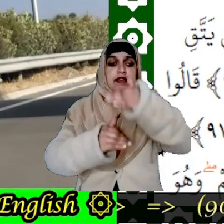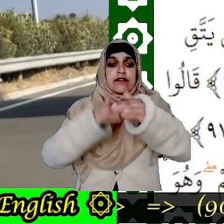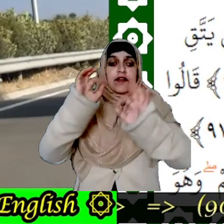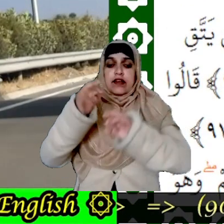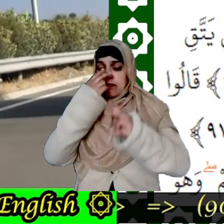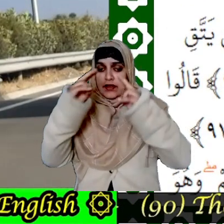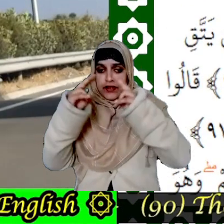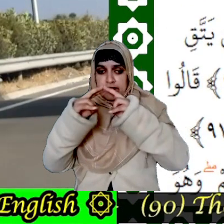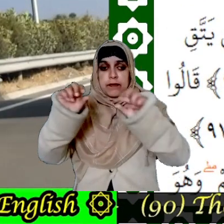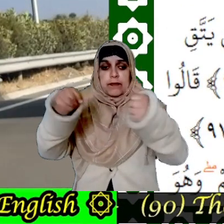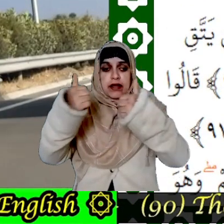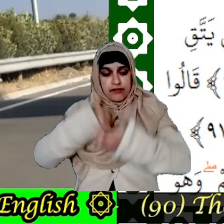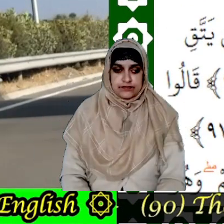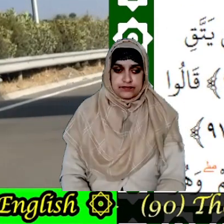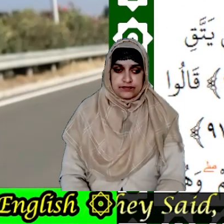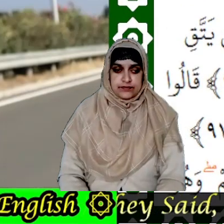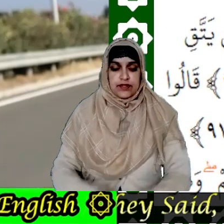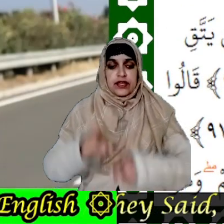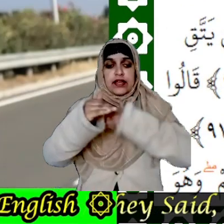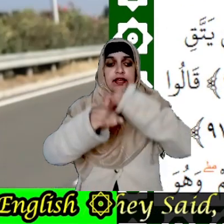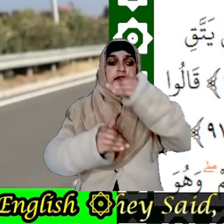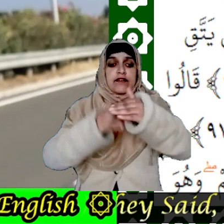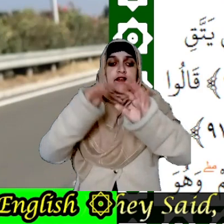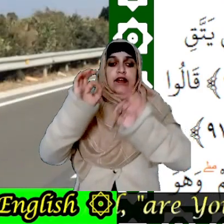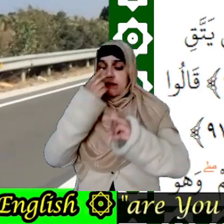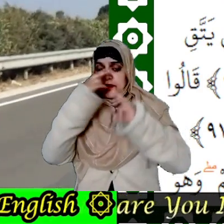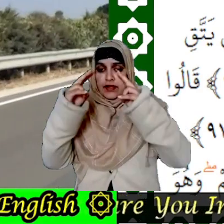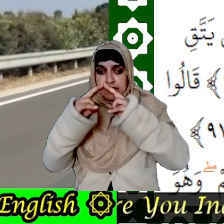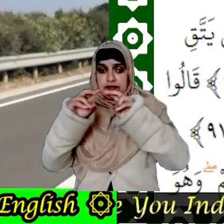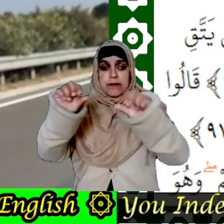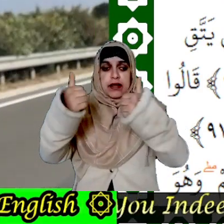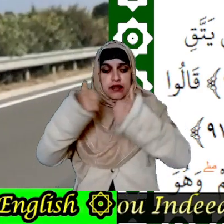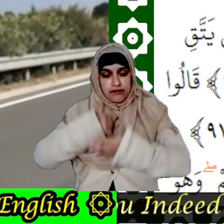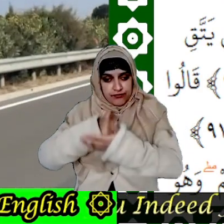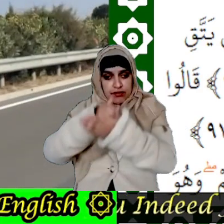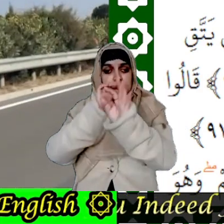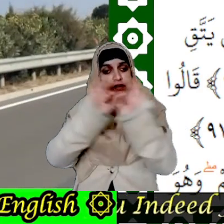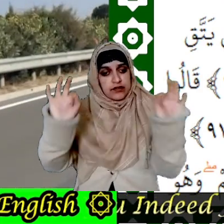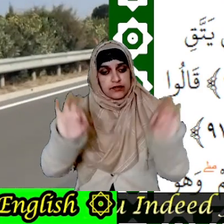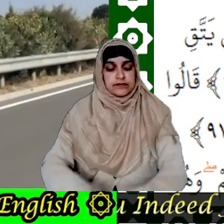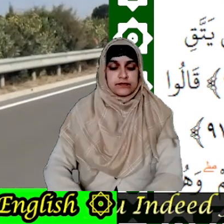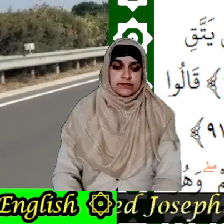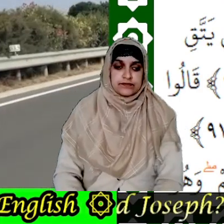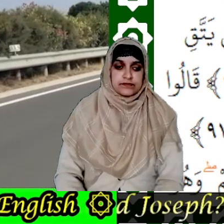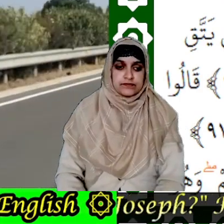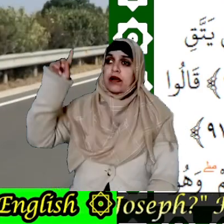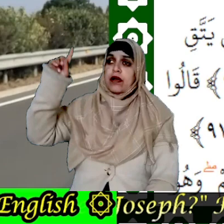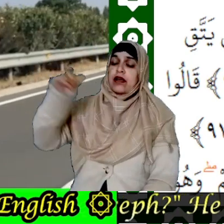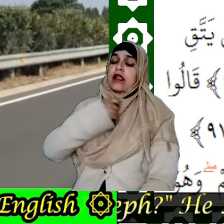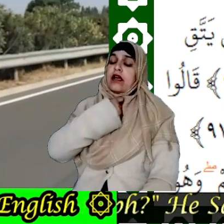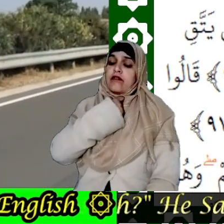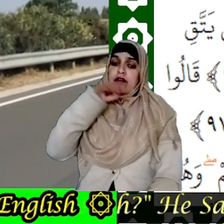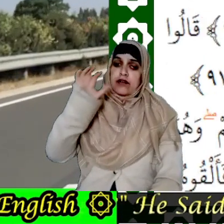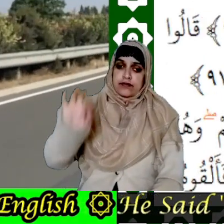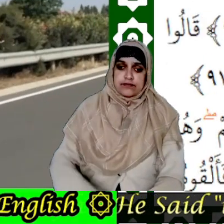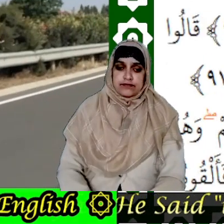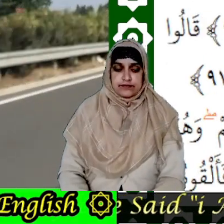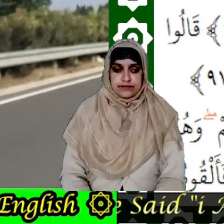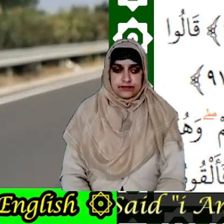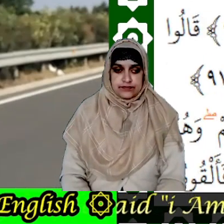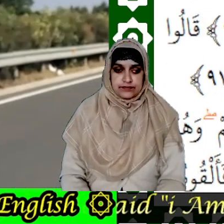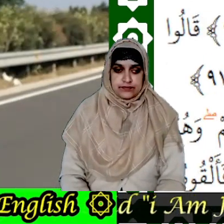أبكنا قالوا جاندوبا جولين تالله ربك غني لقد آثرك الله علينا ربي